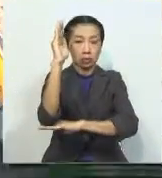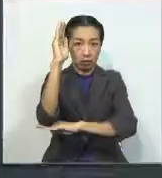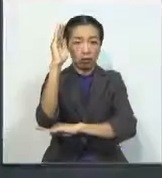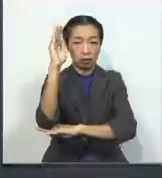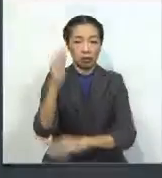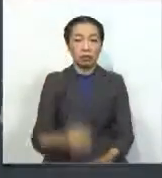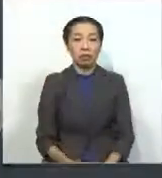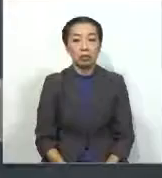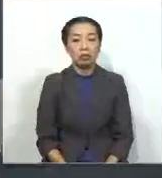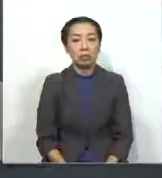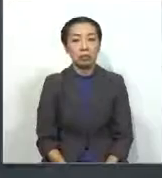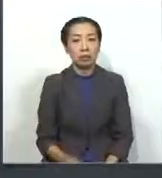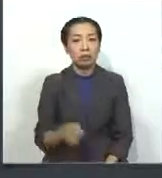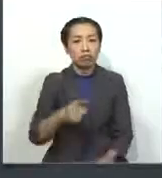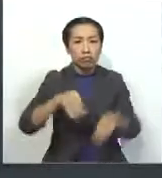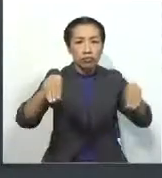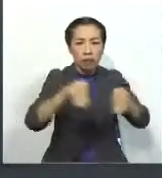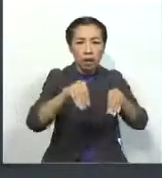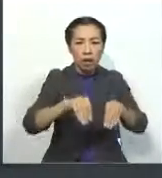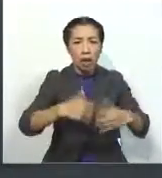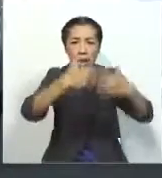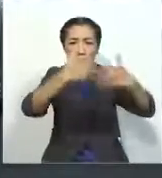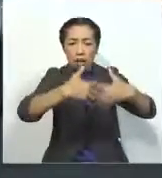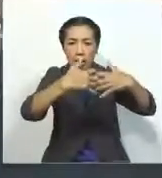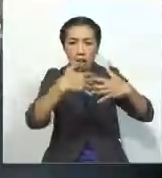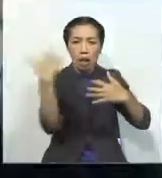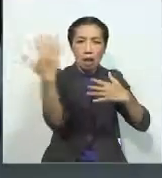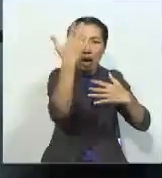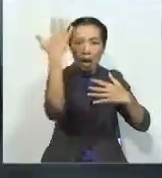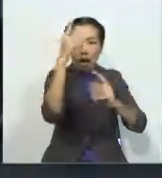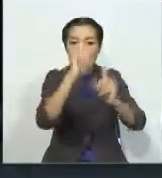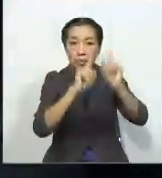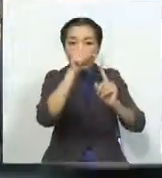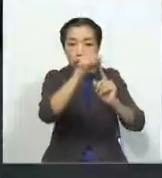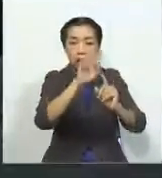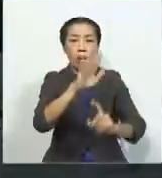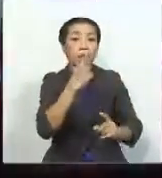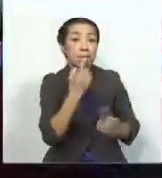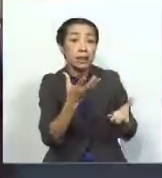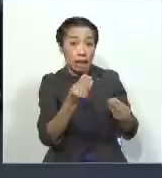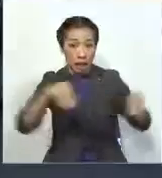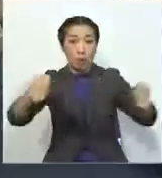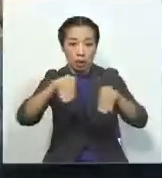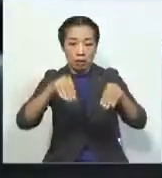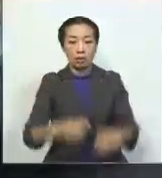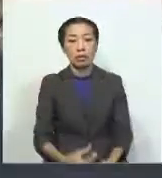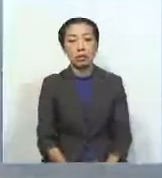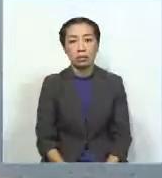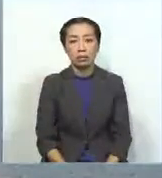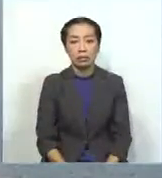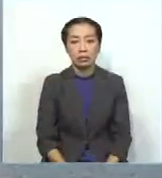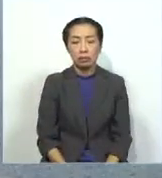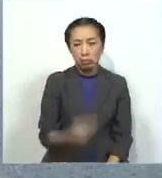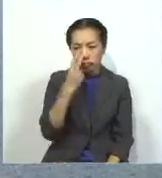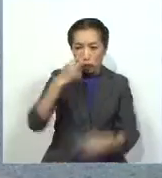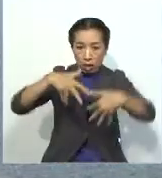ชัยสมรภูมิซึ่งอยู่ใกล้กับสถานีตรวจวัดคุณภาพอากาศแขวงดินแดงเขตดินแดงกรุงเทพมหานคร